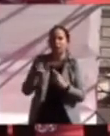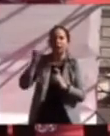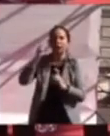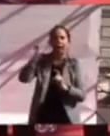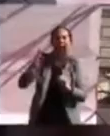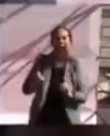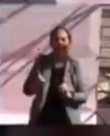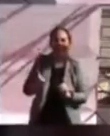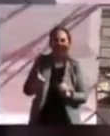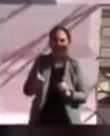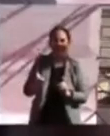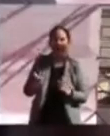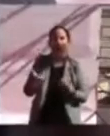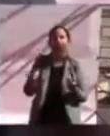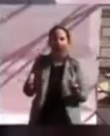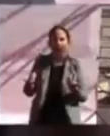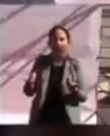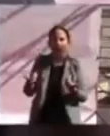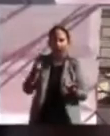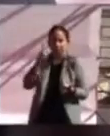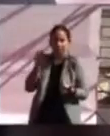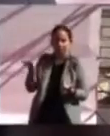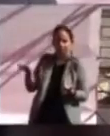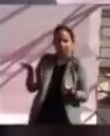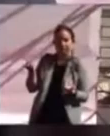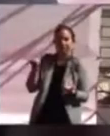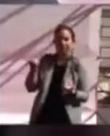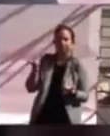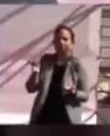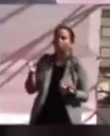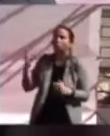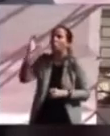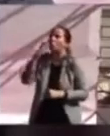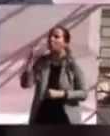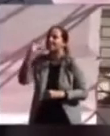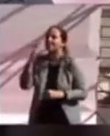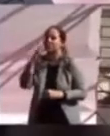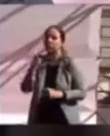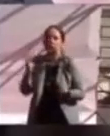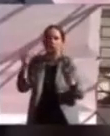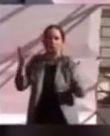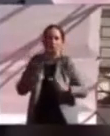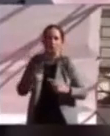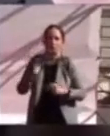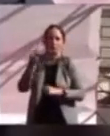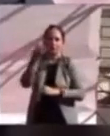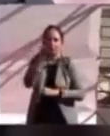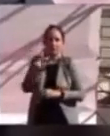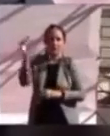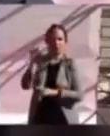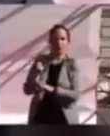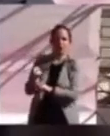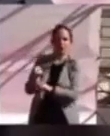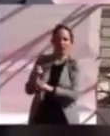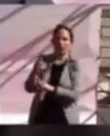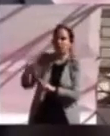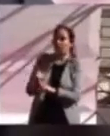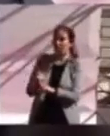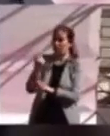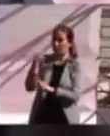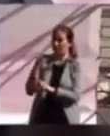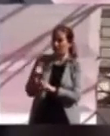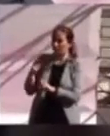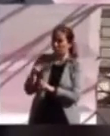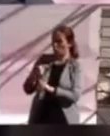siccome il suo è un osservatorio veramente speciale già ieri in questi giorni so che voi